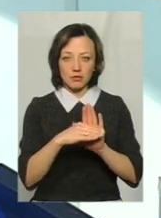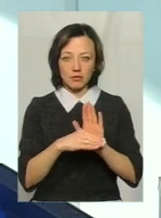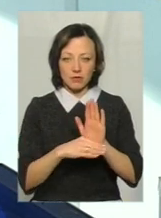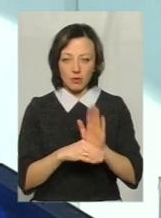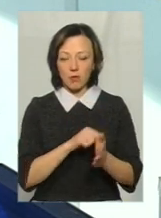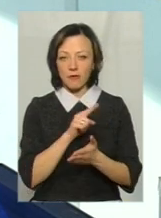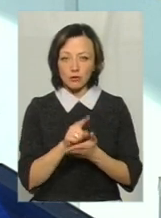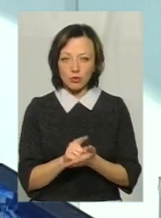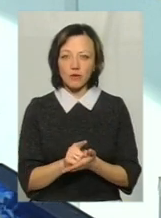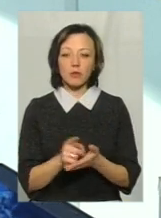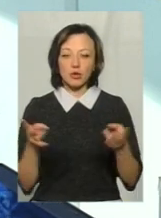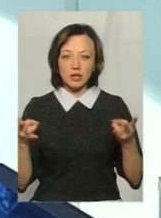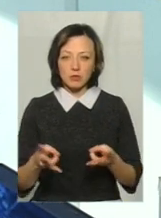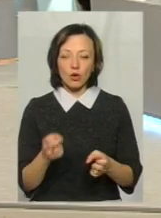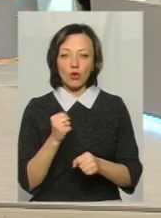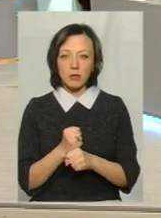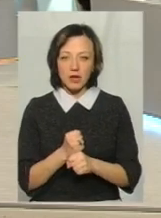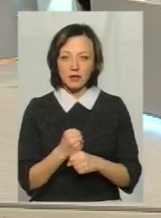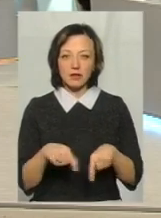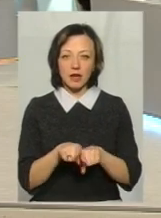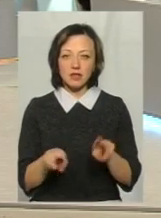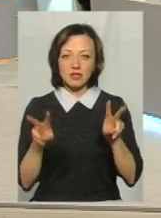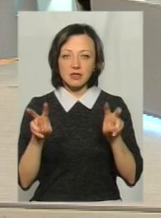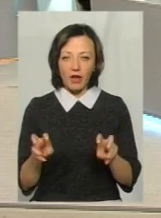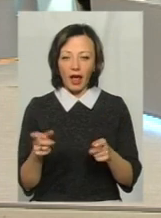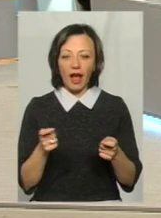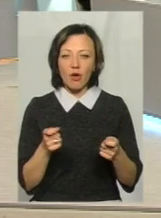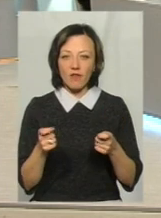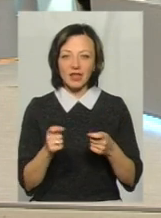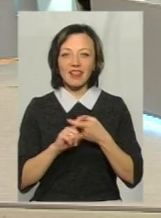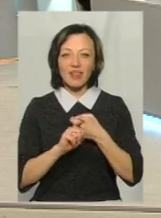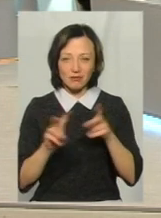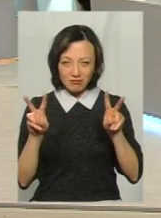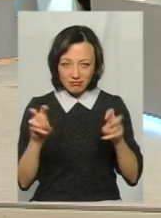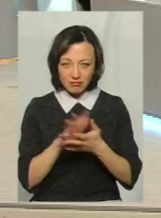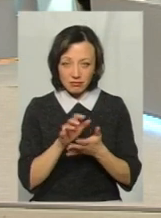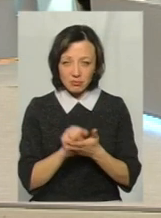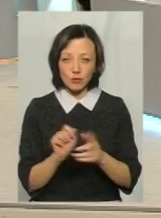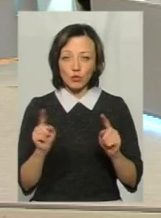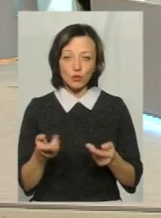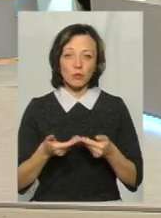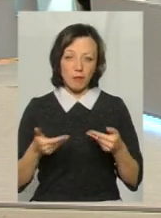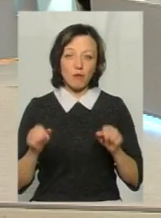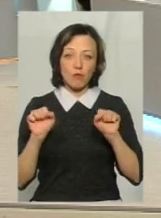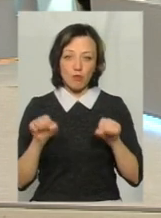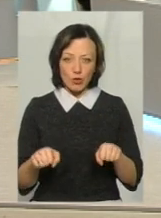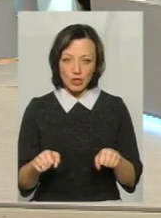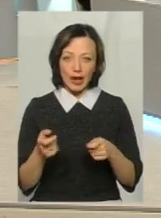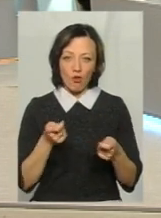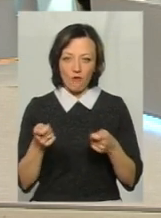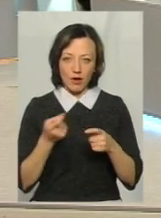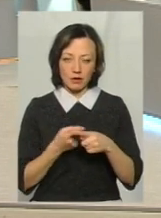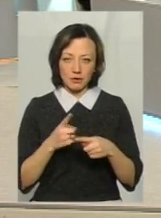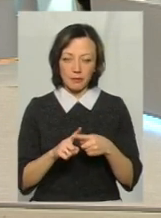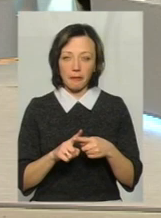обов'язкові щеплення, які потрібно робити від так званих керованих інфекцій. Чому називаються керовані? Тому що ми можемо їми